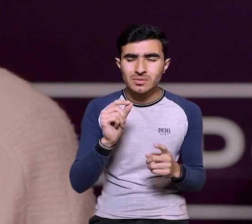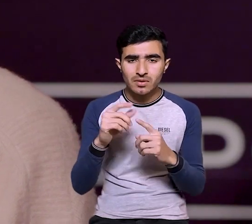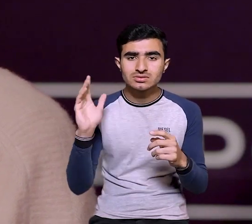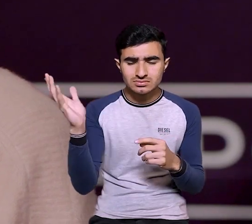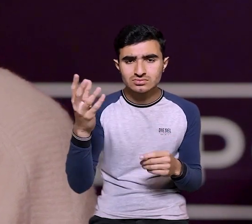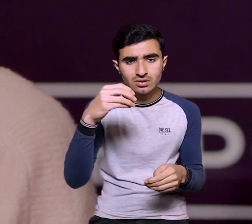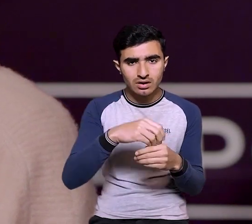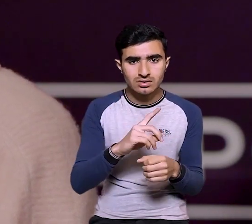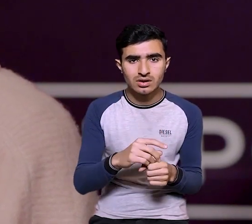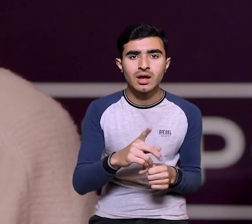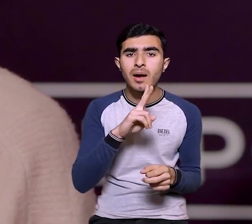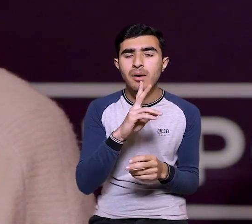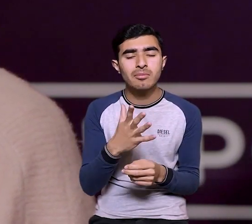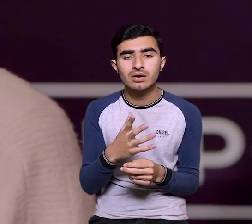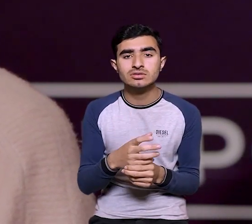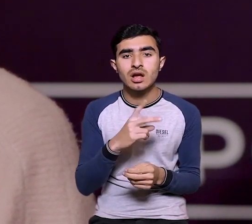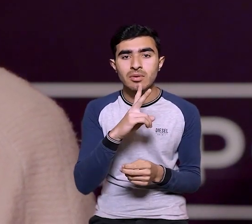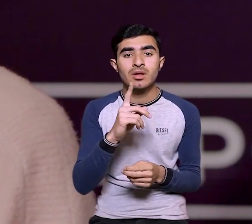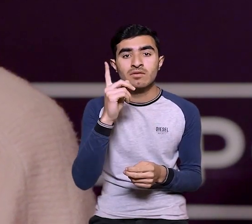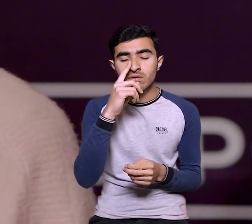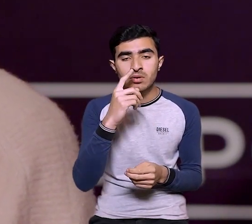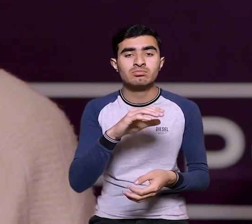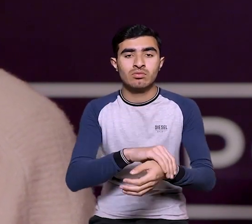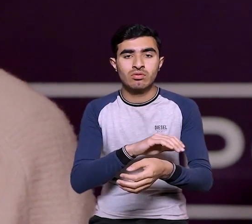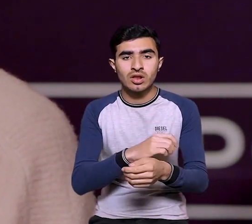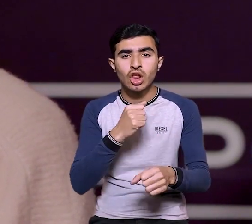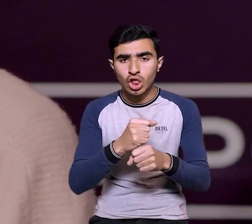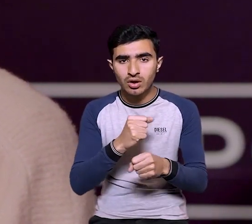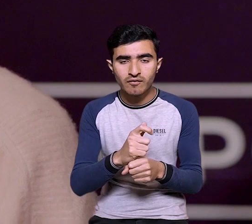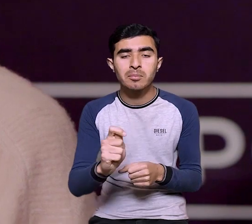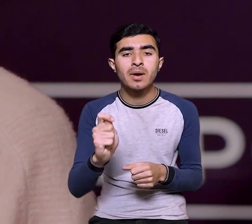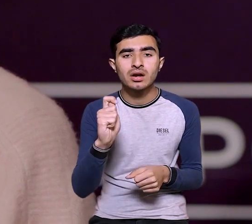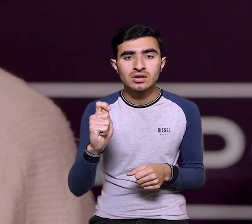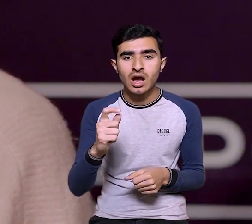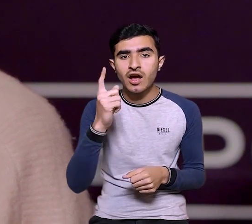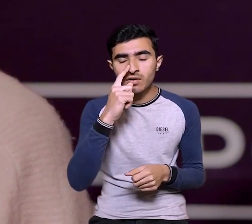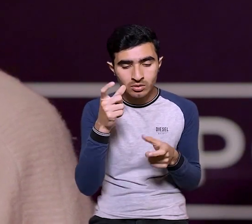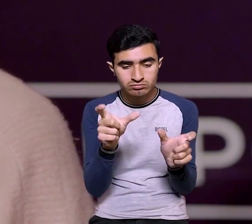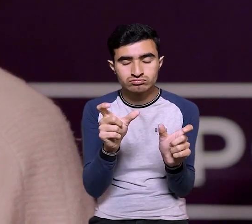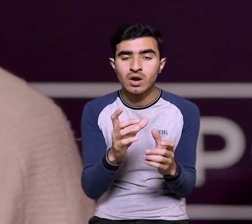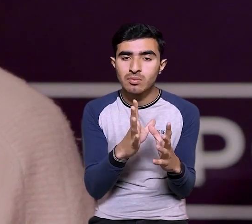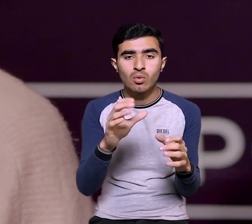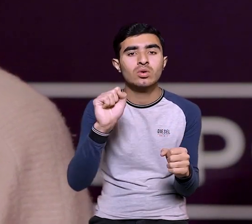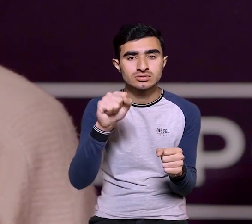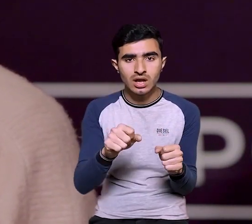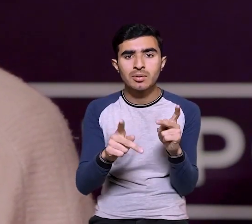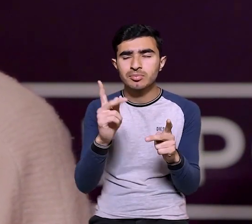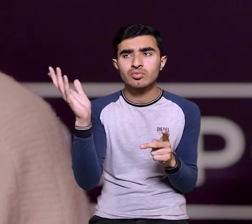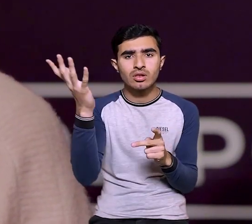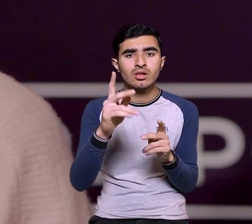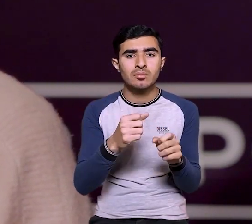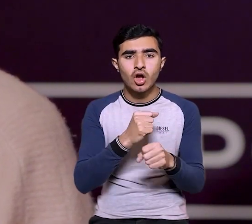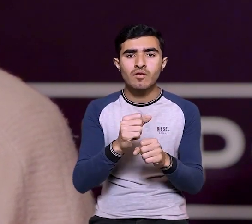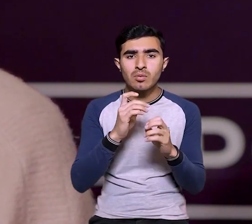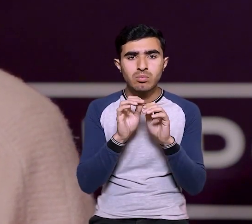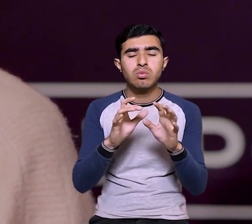तरफ आवाज़ आती है कि हरेसमेंट के ख़िलाफ़ गवर्नमेंट काम कर रही है और हमारे लिए एक वे पेव आउट कर रही